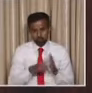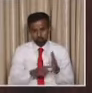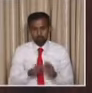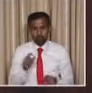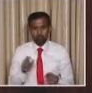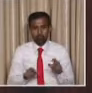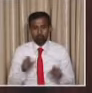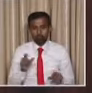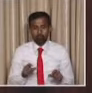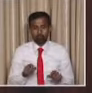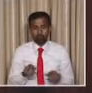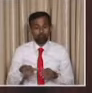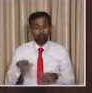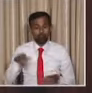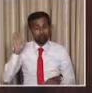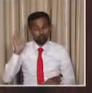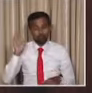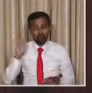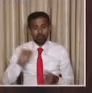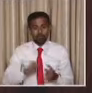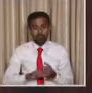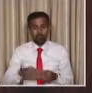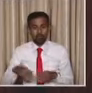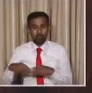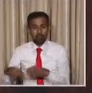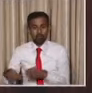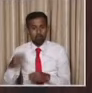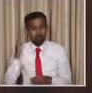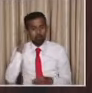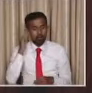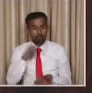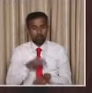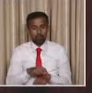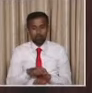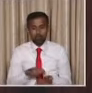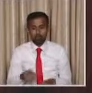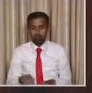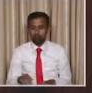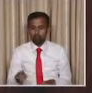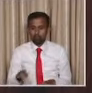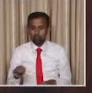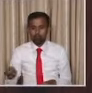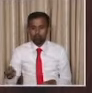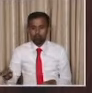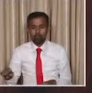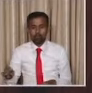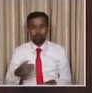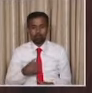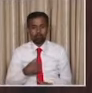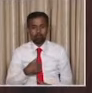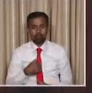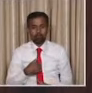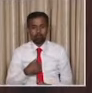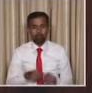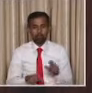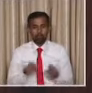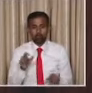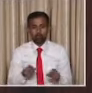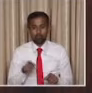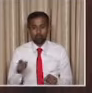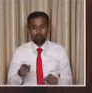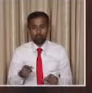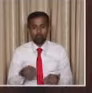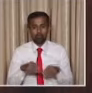ජනතාව එදා සීමා බණ්ඩාරනායක මැතිේ කාලේ අපි පුංචි කොල්ලෝ ඒ ජනතාවට හොඳ